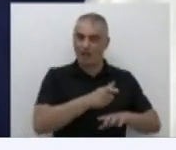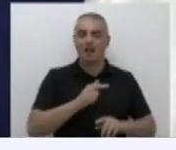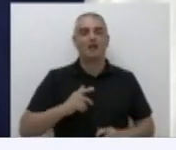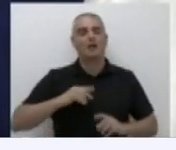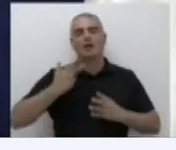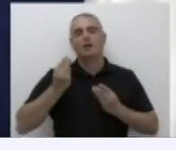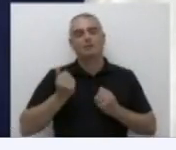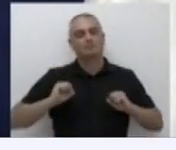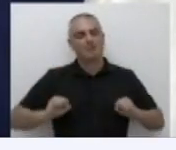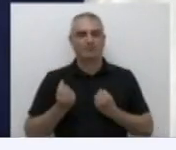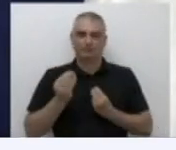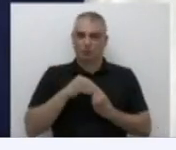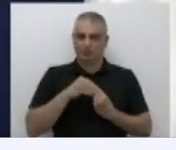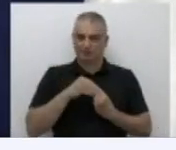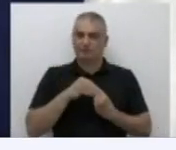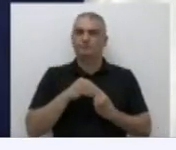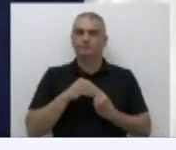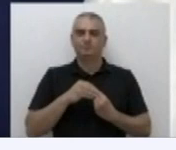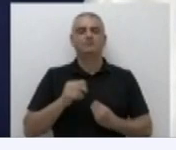العملية البرية إلى جانب جهود أخرى